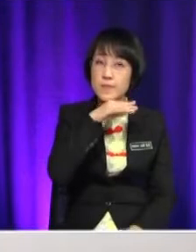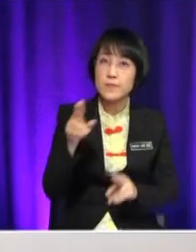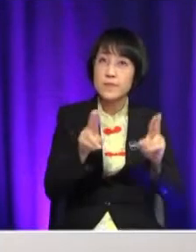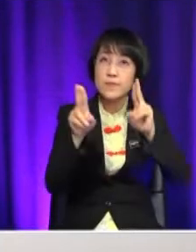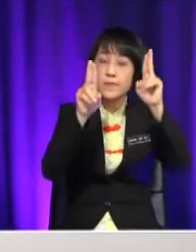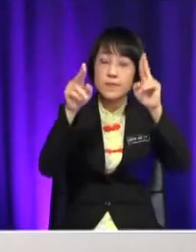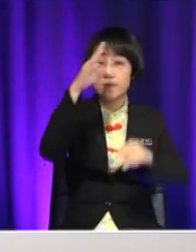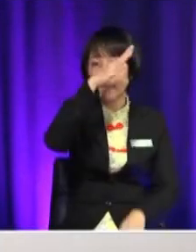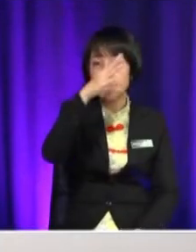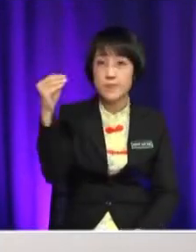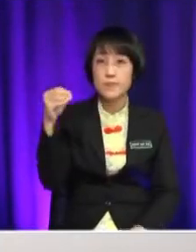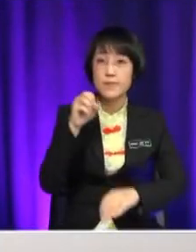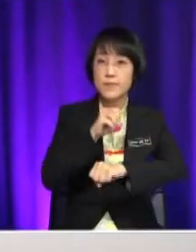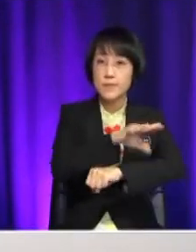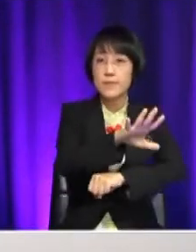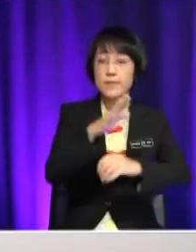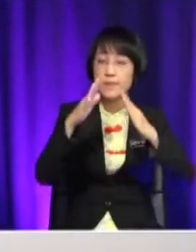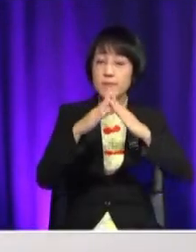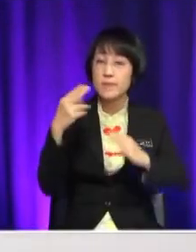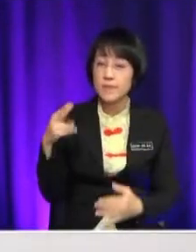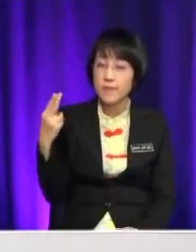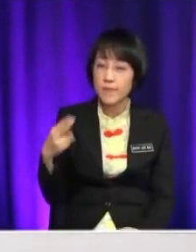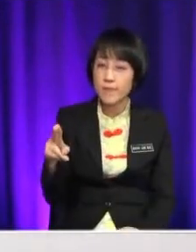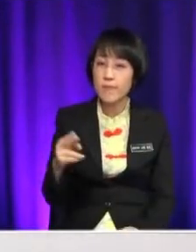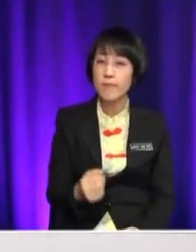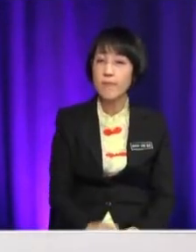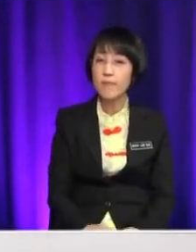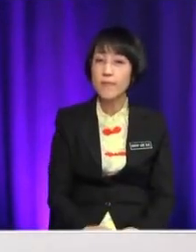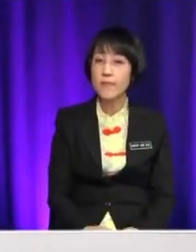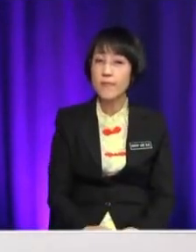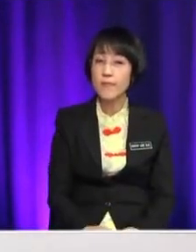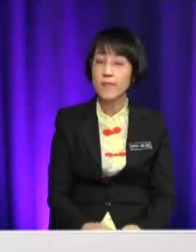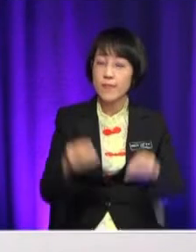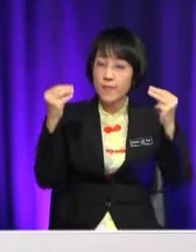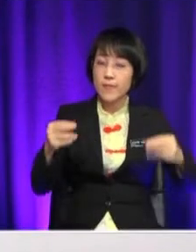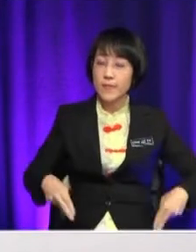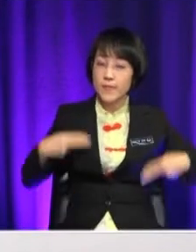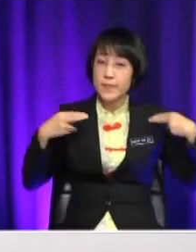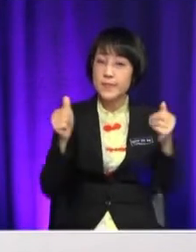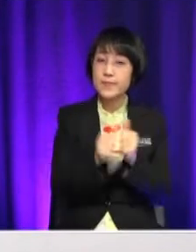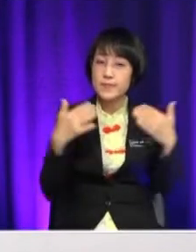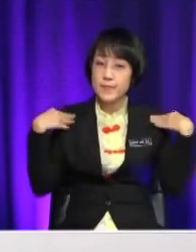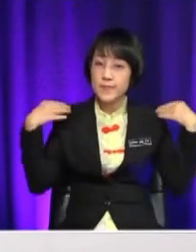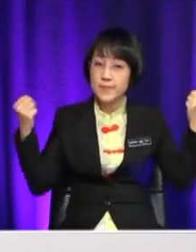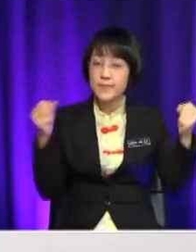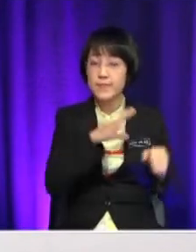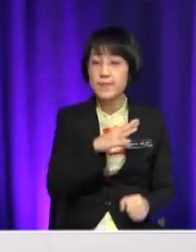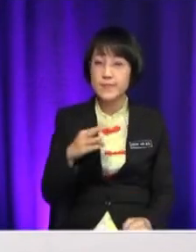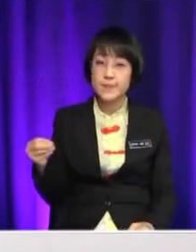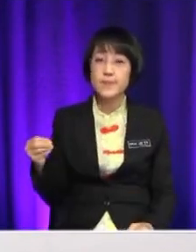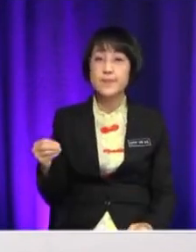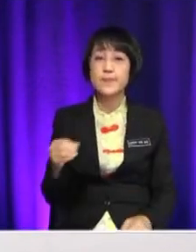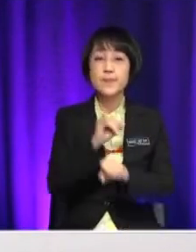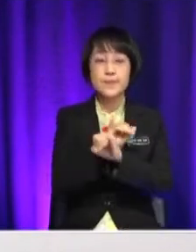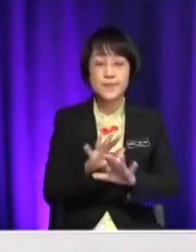hijau. Secara tidak langsung juga, manusia dapat hidup dengan sihat dan sejahtera. Itu sahaja pandangan saya